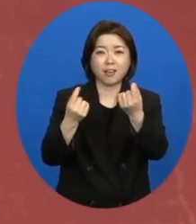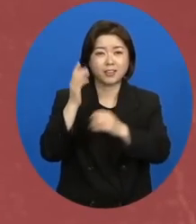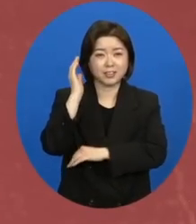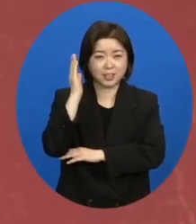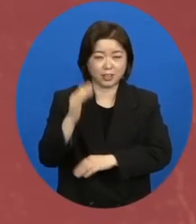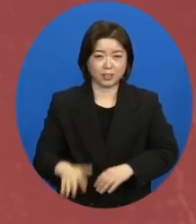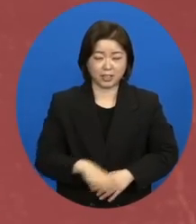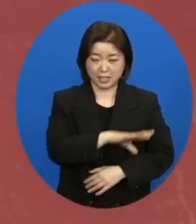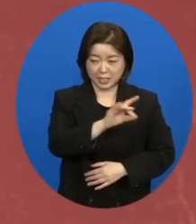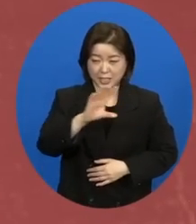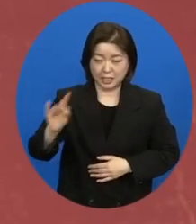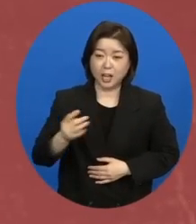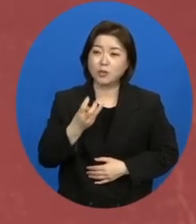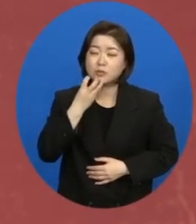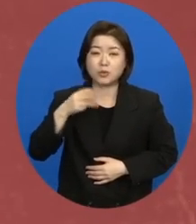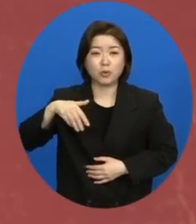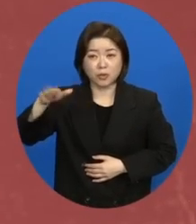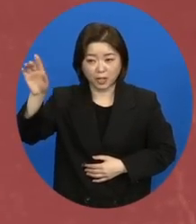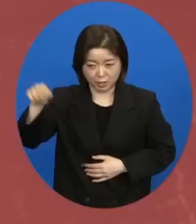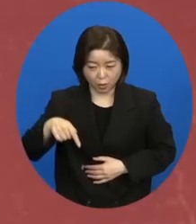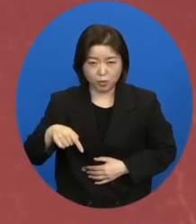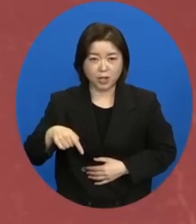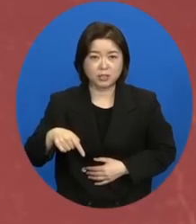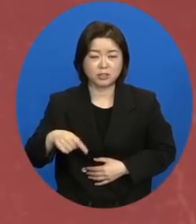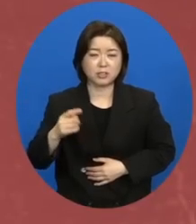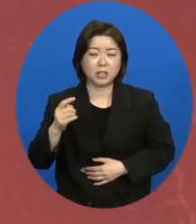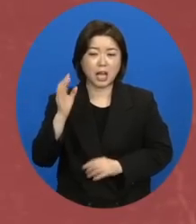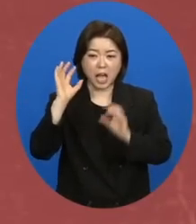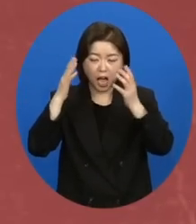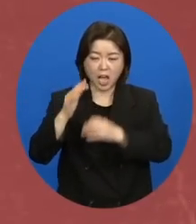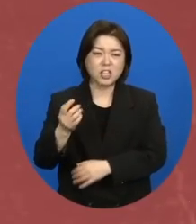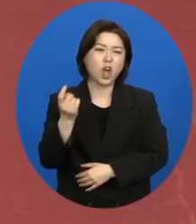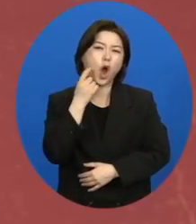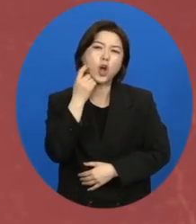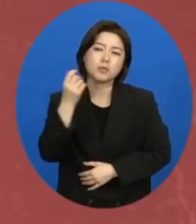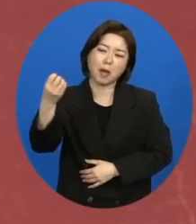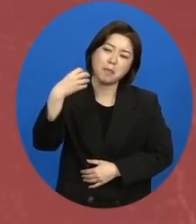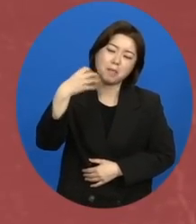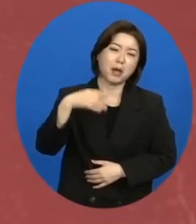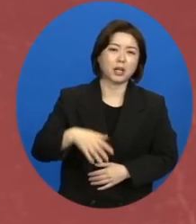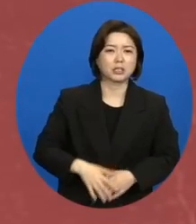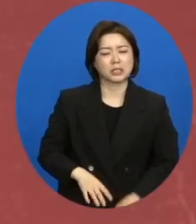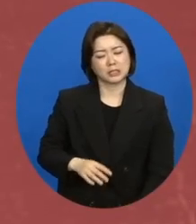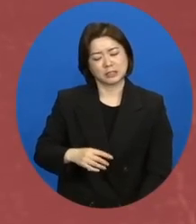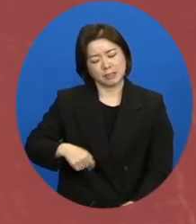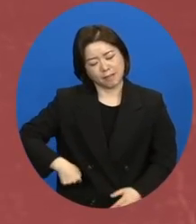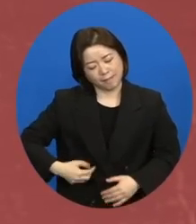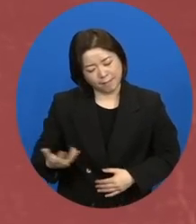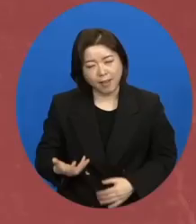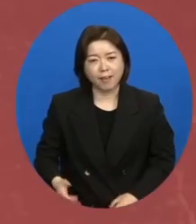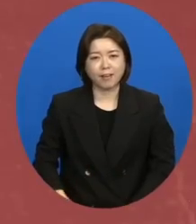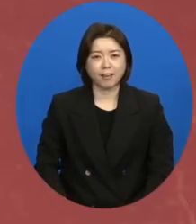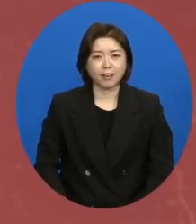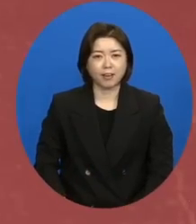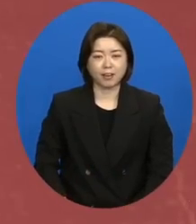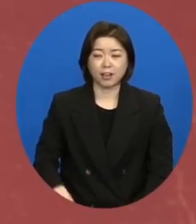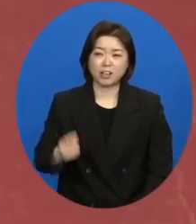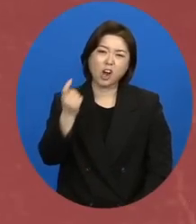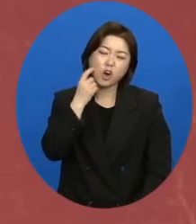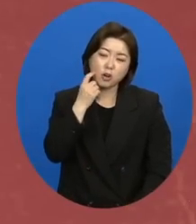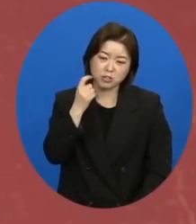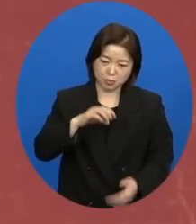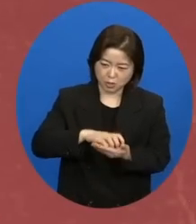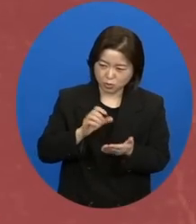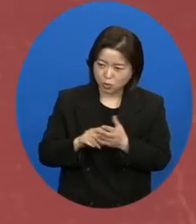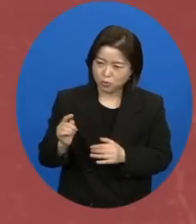가끔 서울 가는 애들이 갔다 와서 막 거짓말 할 때 야 진짜 속상해요. 거짓말도 어느 정도를